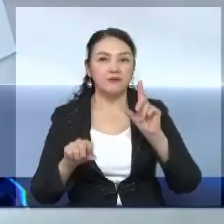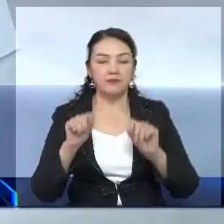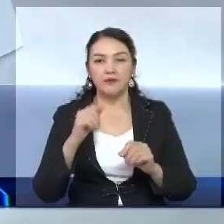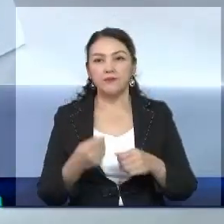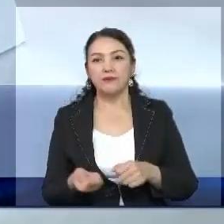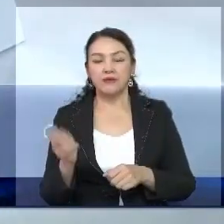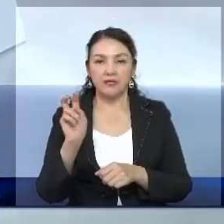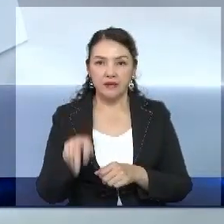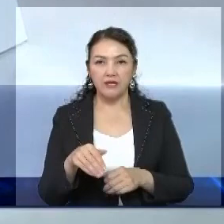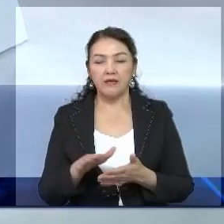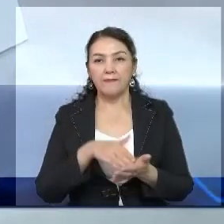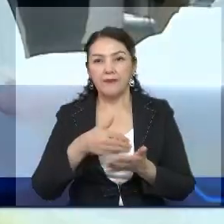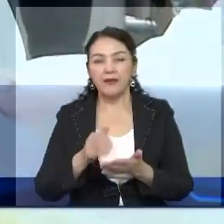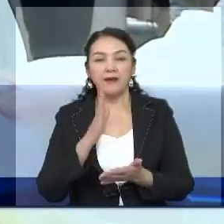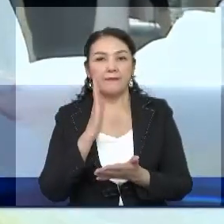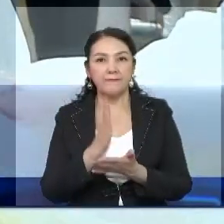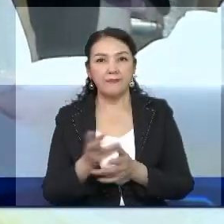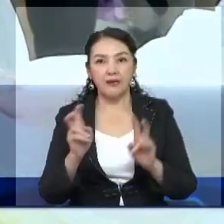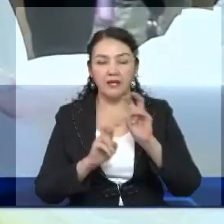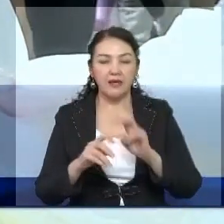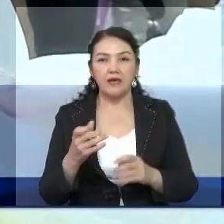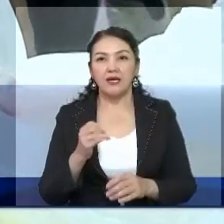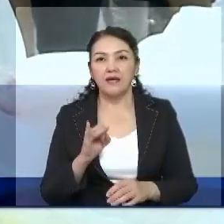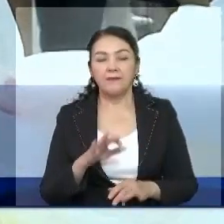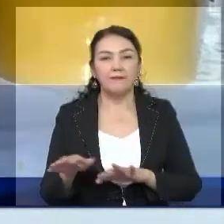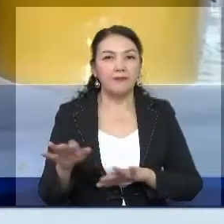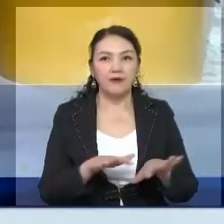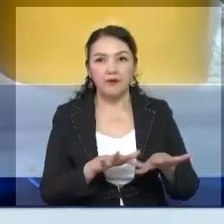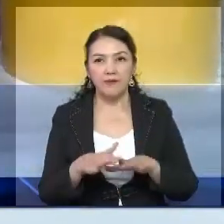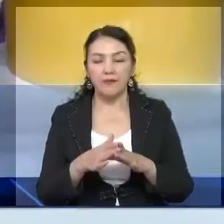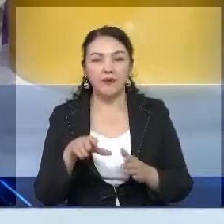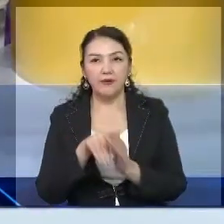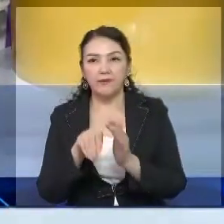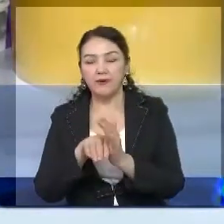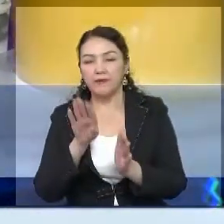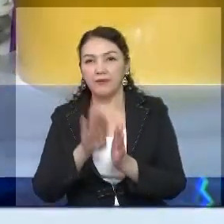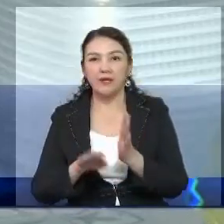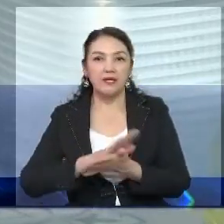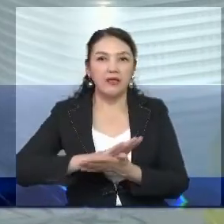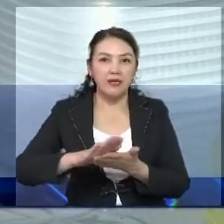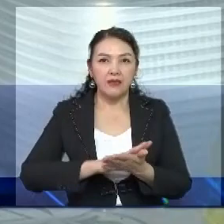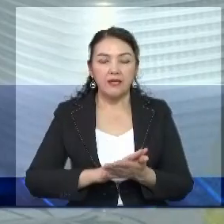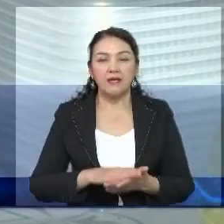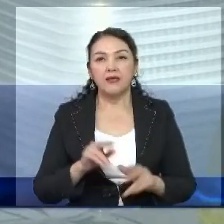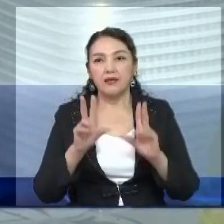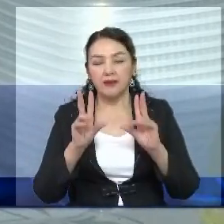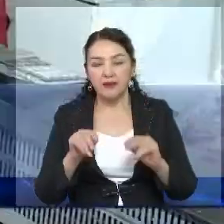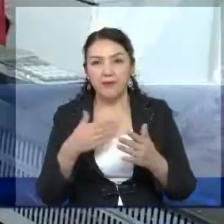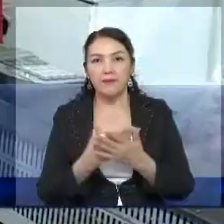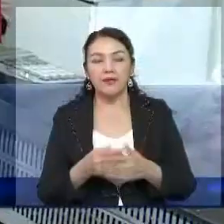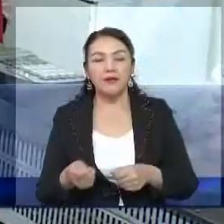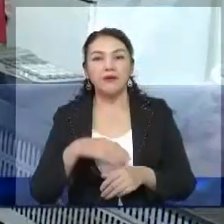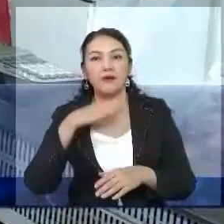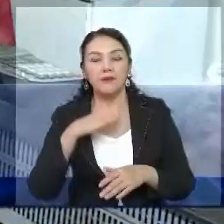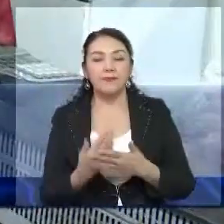үшін келді. Бал іздеп келгендер де баршылық. Қарғалылық шаруалардың өнімдері қоспасыз, таза болады дейді мамандар. Өнімдерді